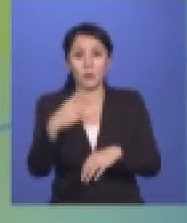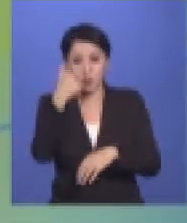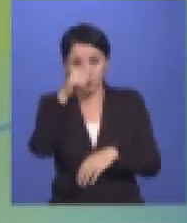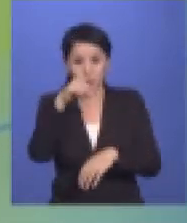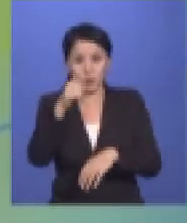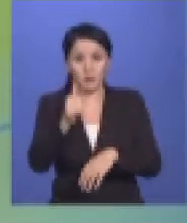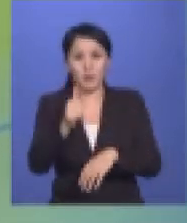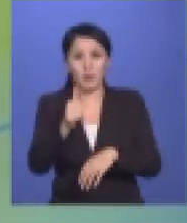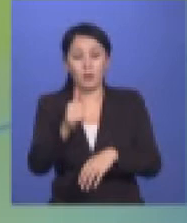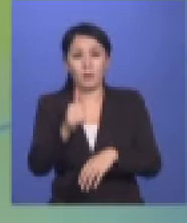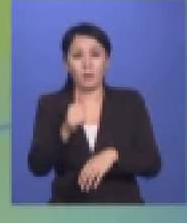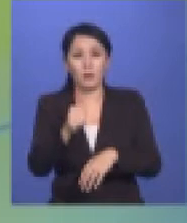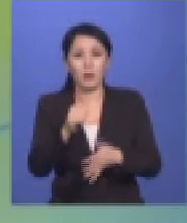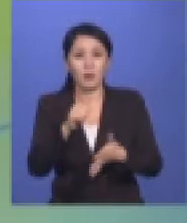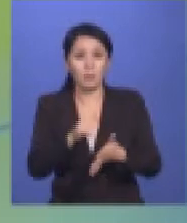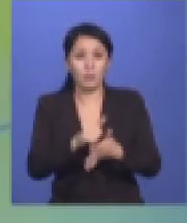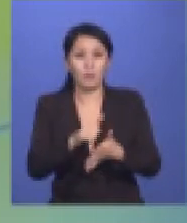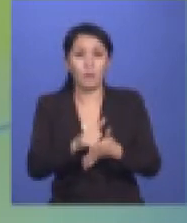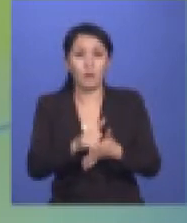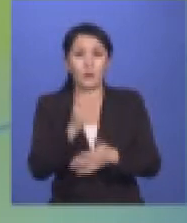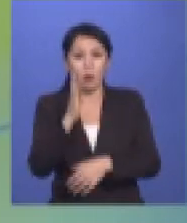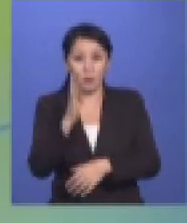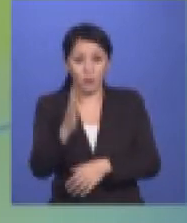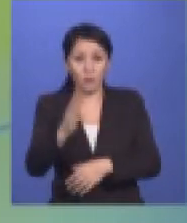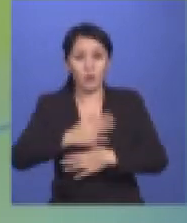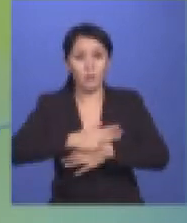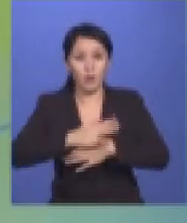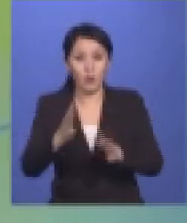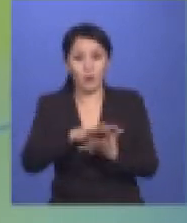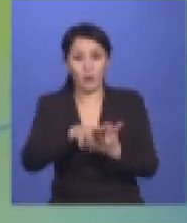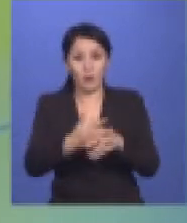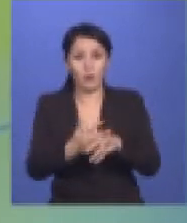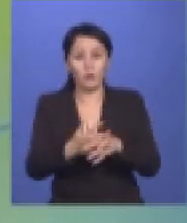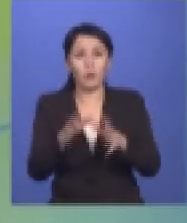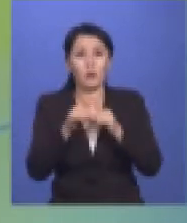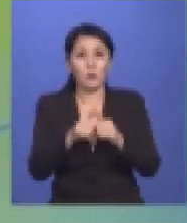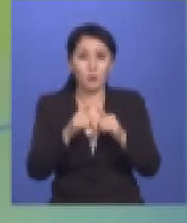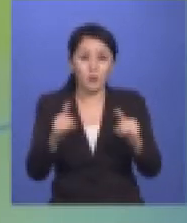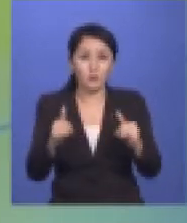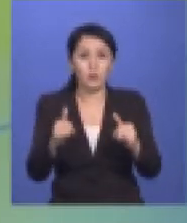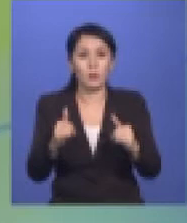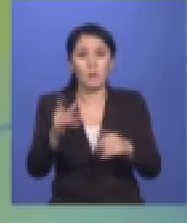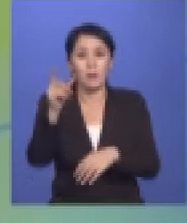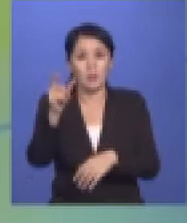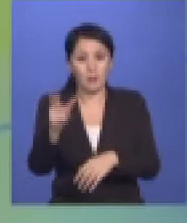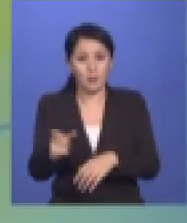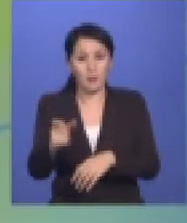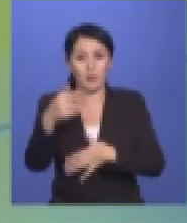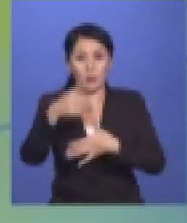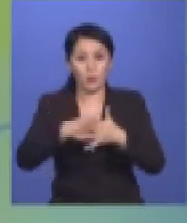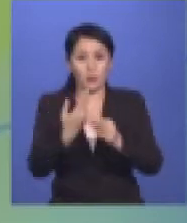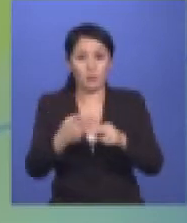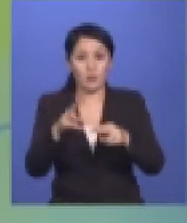30 жылдығына орайластырылған анықтамалық альбомға болашағы зор ауылдармен қатар оны көркейтуге үлес қосып жүрген ел азаматтары да